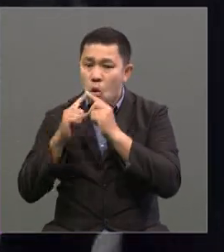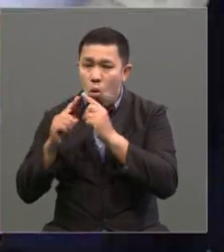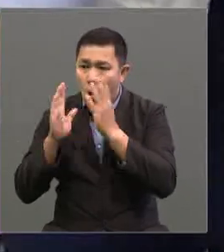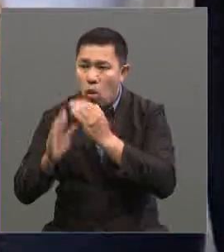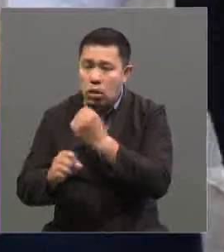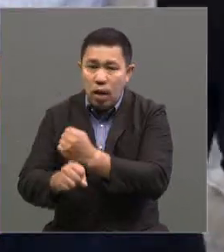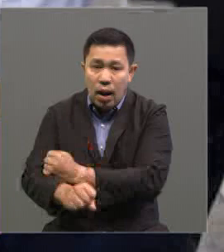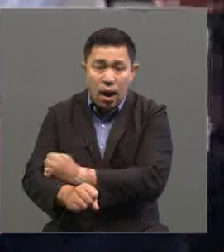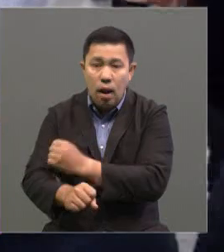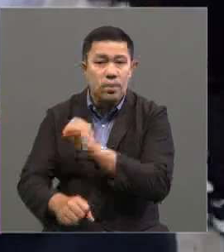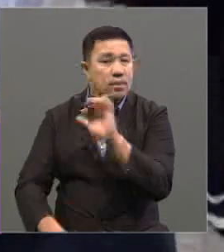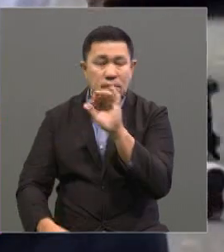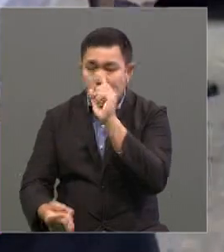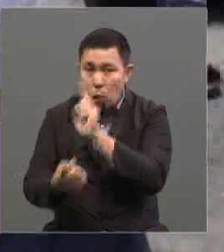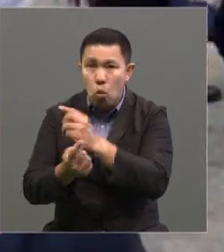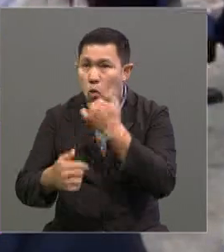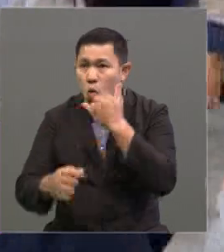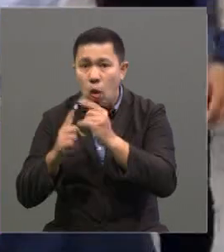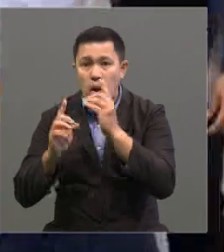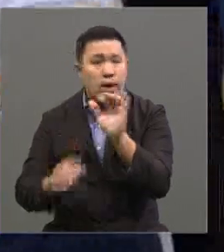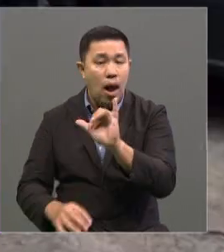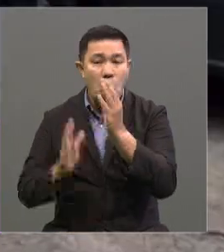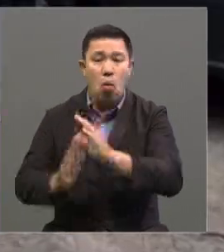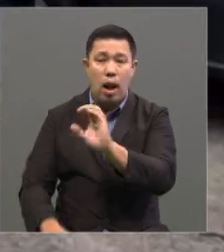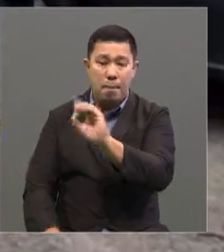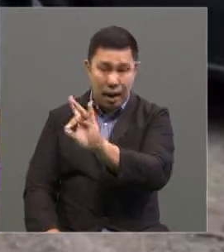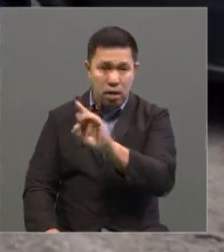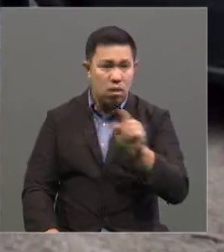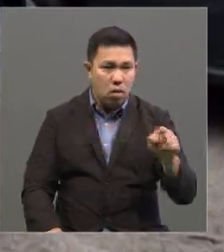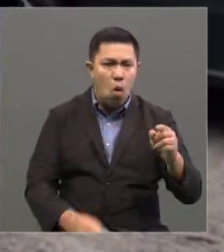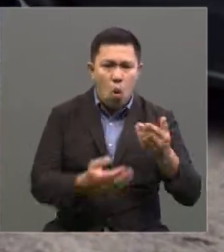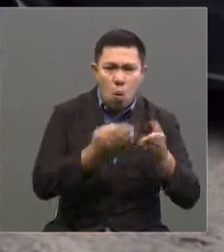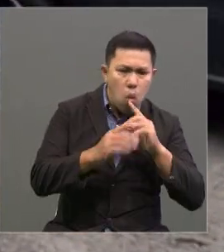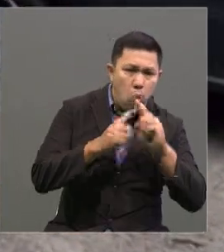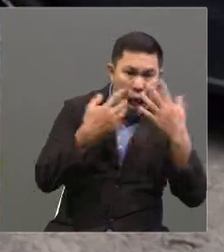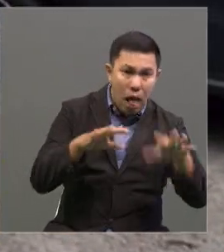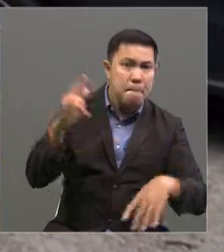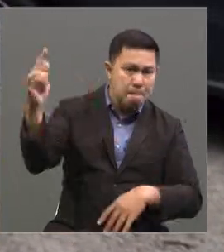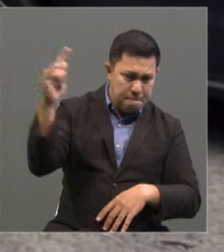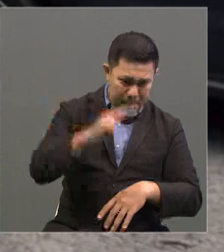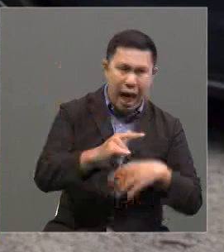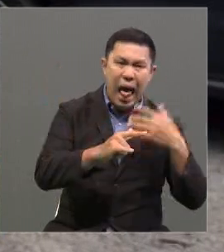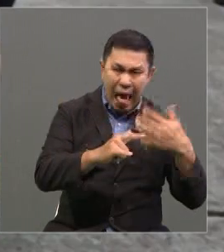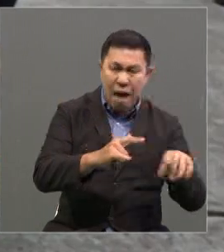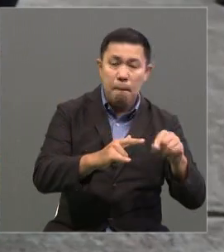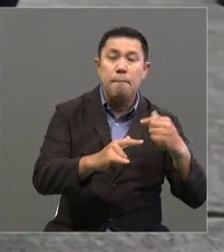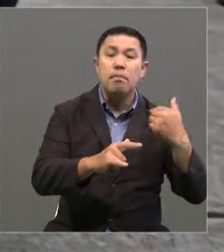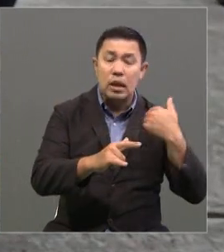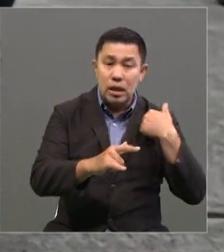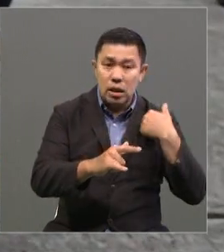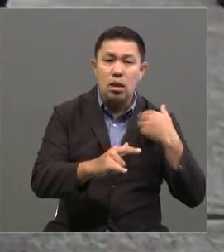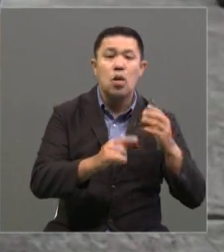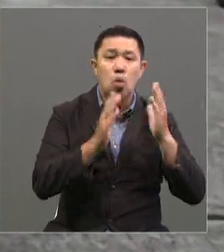านได้มี58คนนะคะและกลุ่มครอบครัวที่ติดต่อแรงงานได้บางรายก็เดินทางกลับมาสู่ครอบครัวได้อย่างปลอดภั